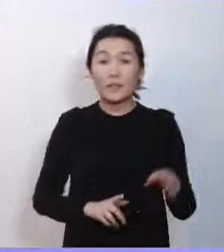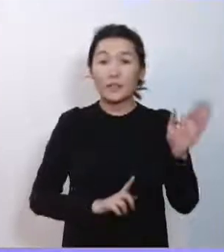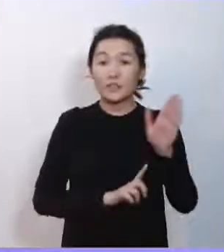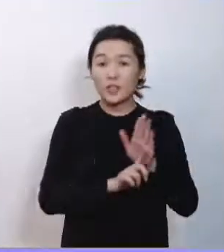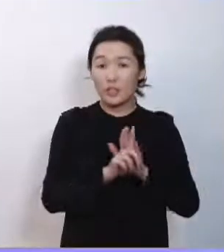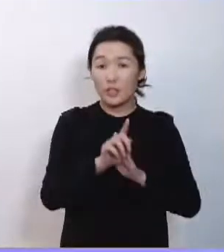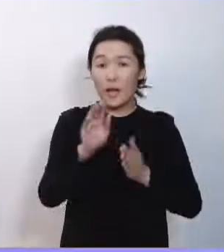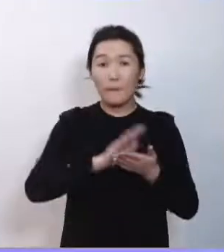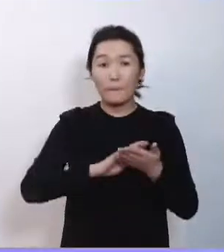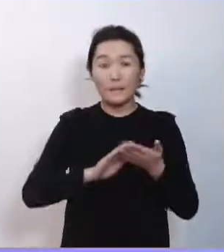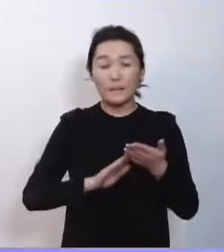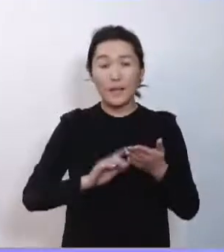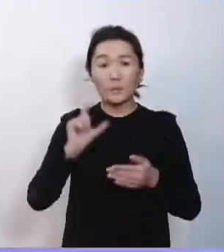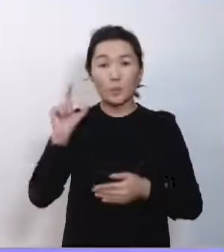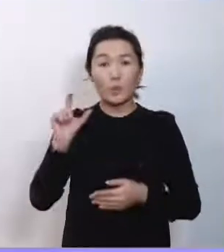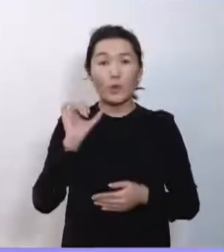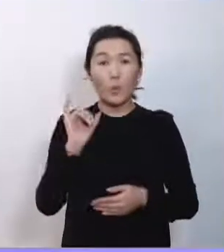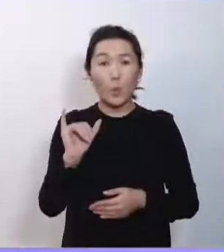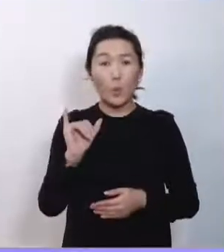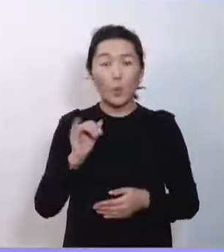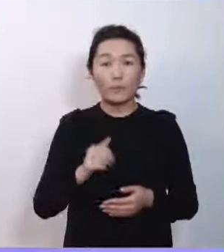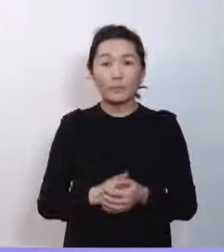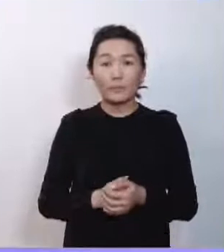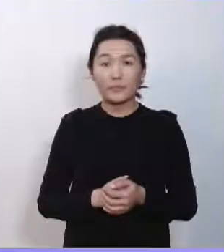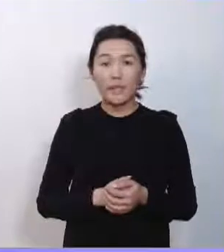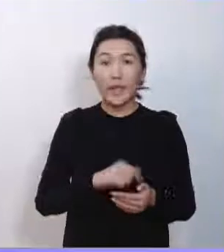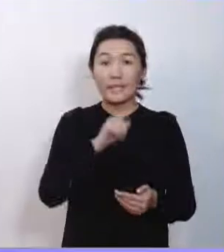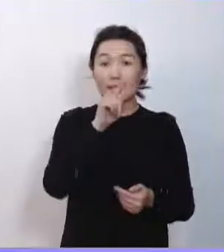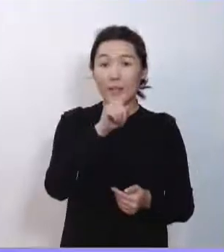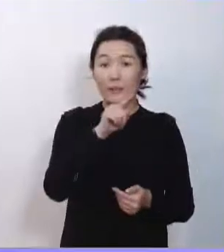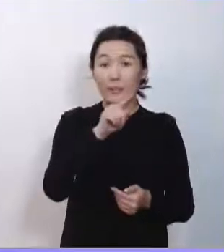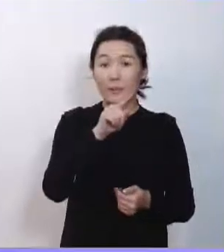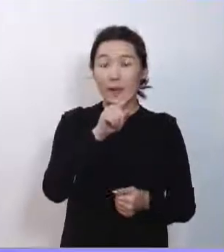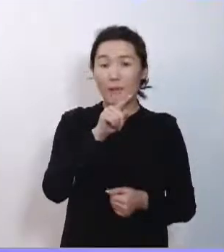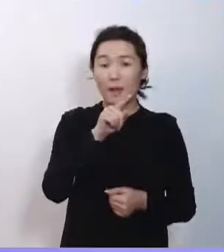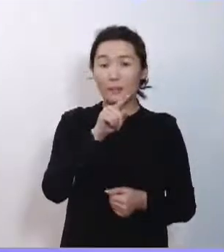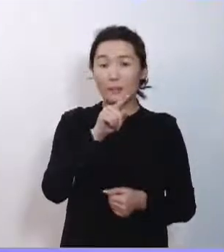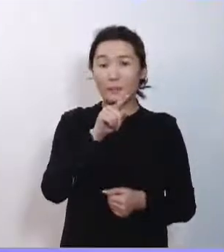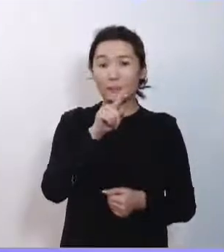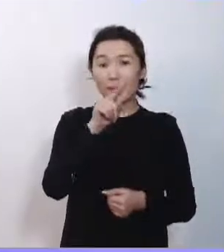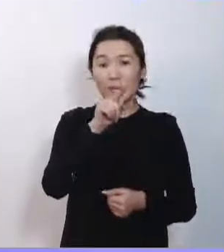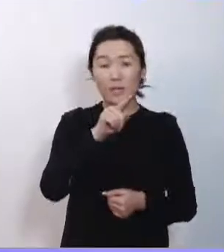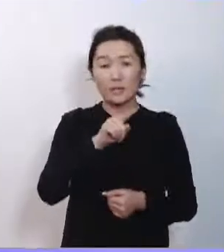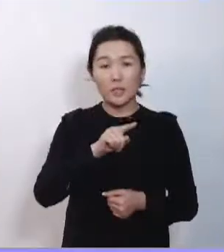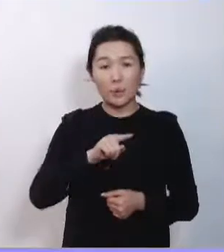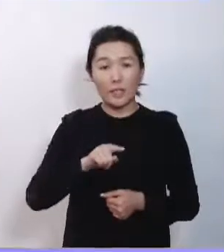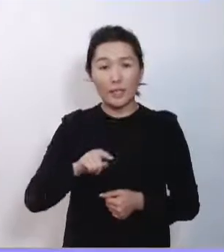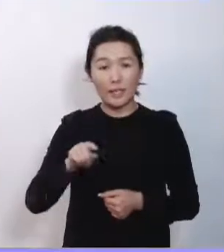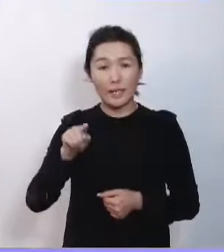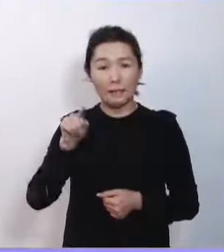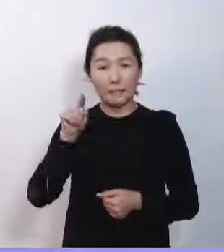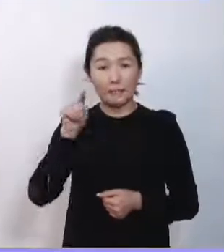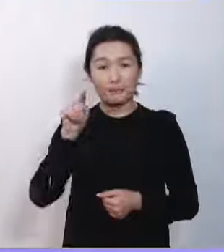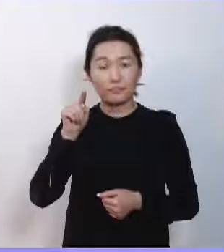Начинаем писать букву «У». Слева направо делаем